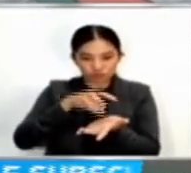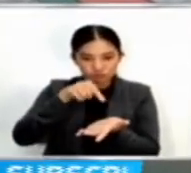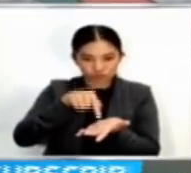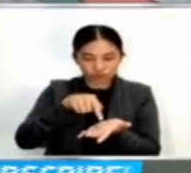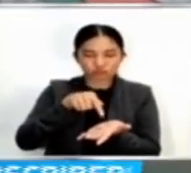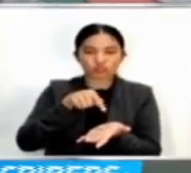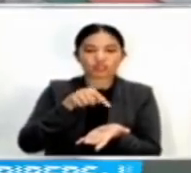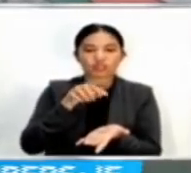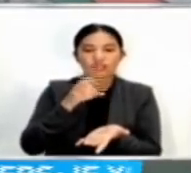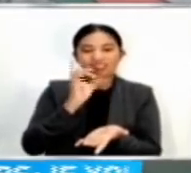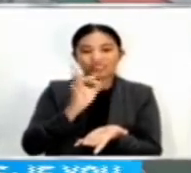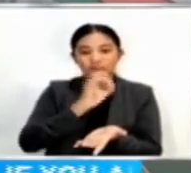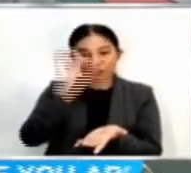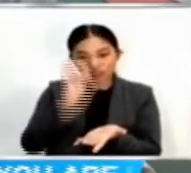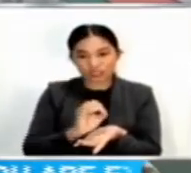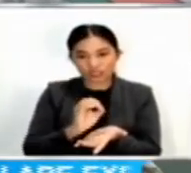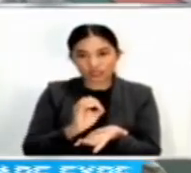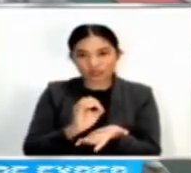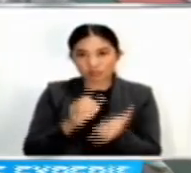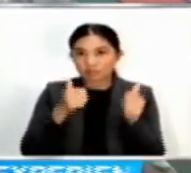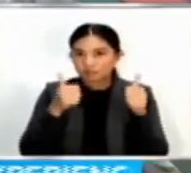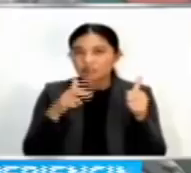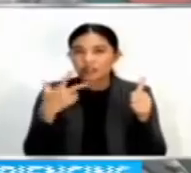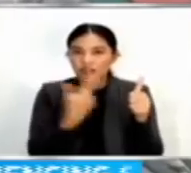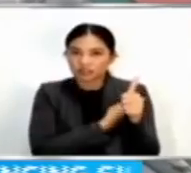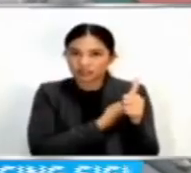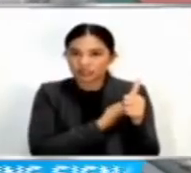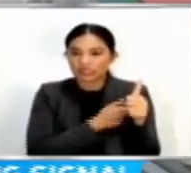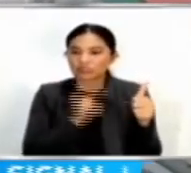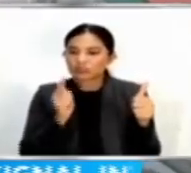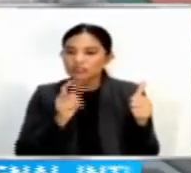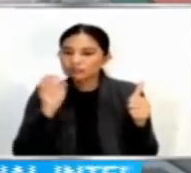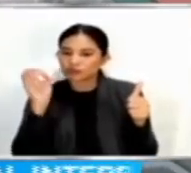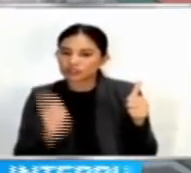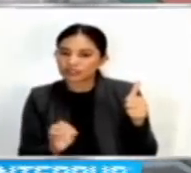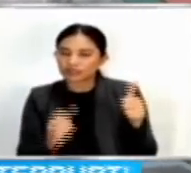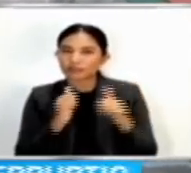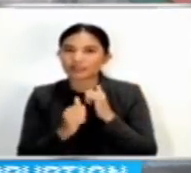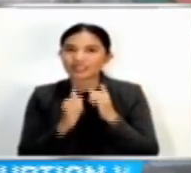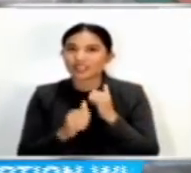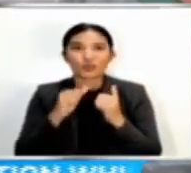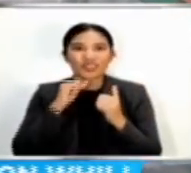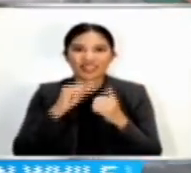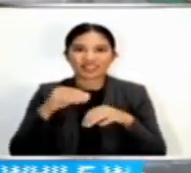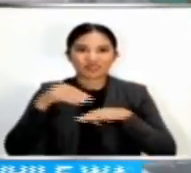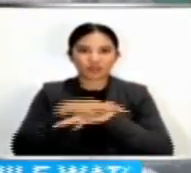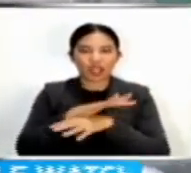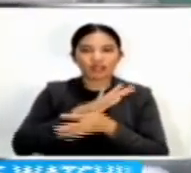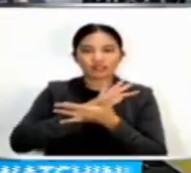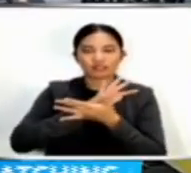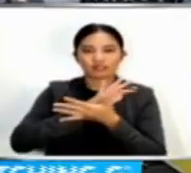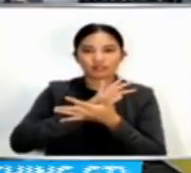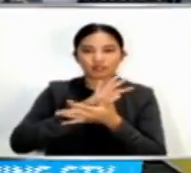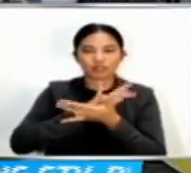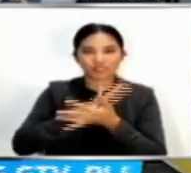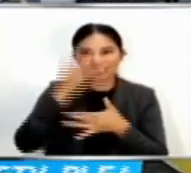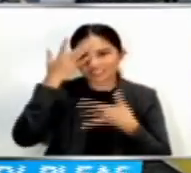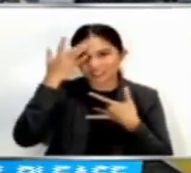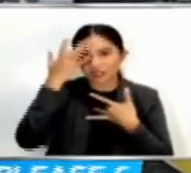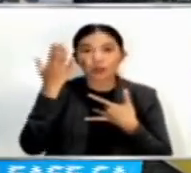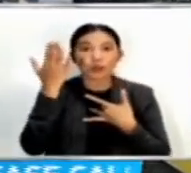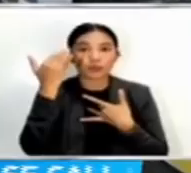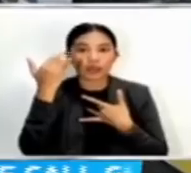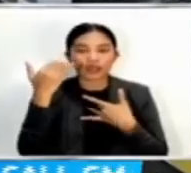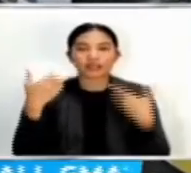yung 20% na hindi nabakunahan, hindi na magkakasakit kasi nakat na yung viral